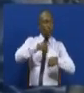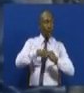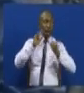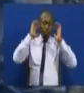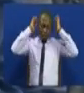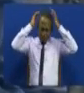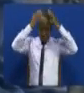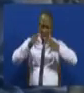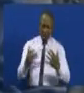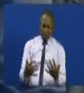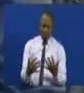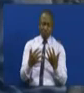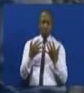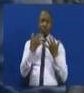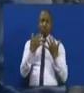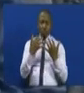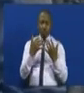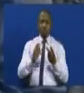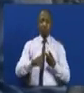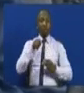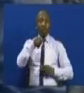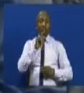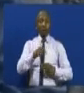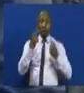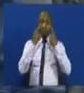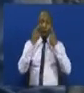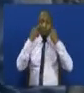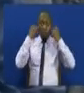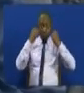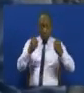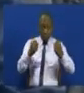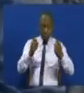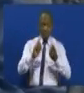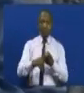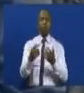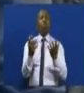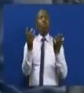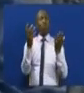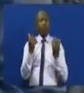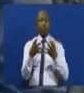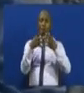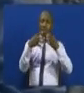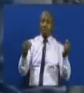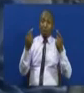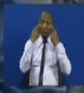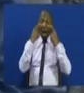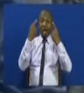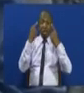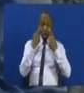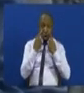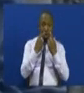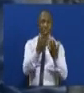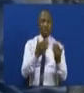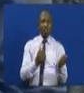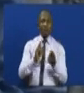unapojifukizia huku umekodoa macho kodo, unaweza ukaharibu macho yako, kwa sababu